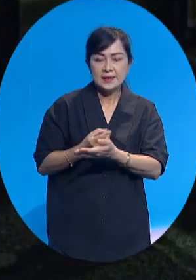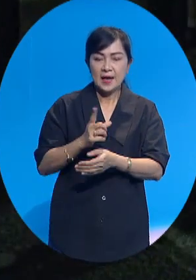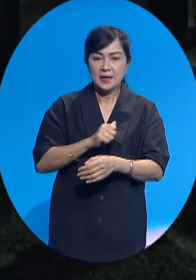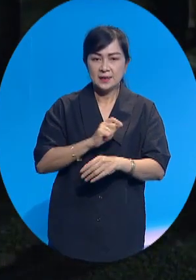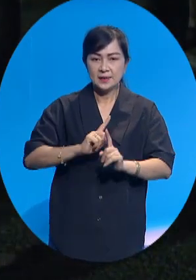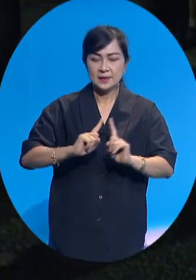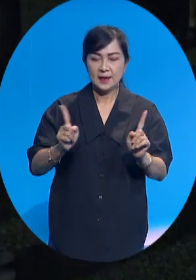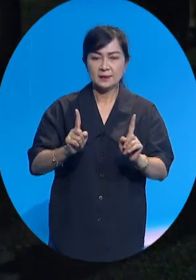khác là dân thường